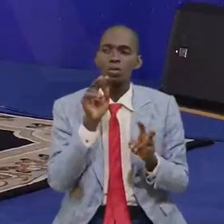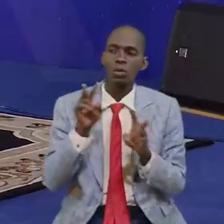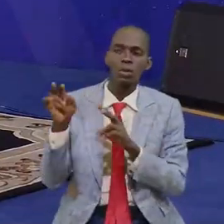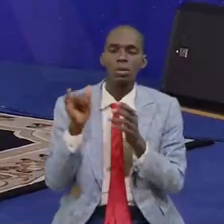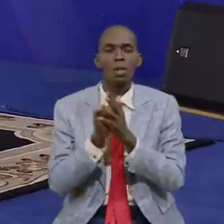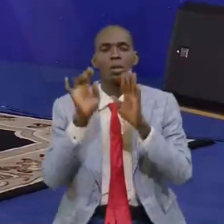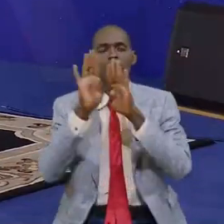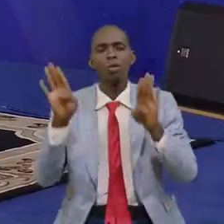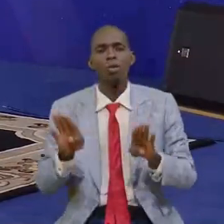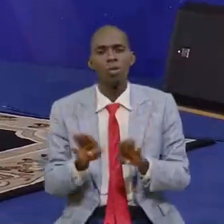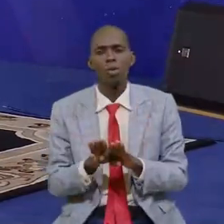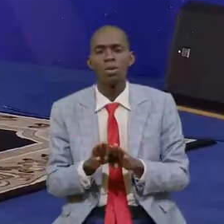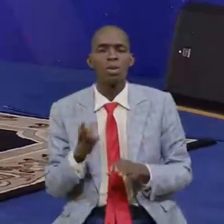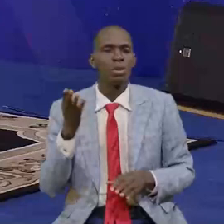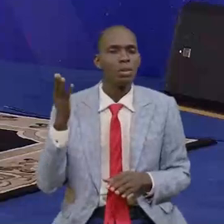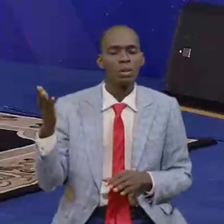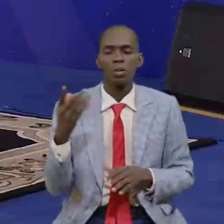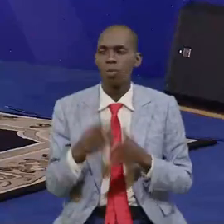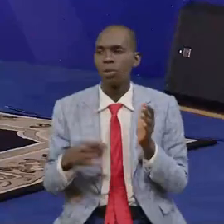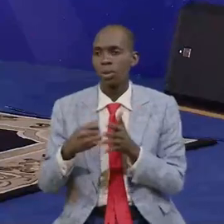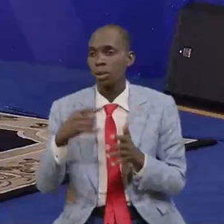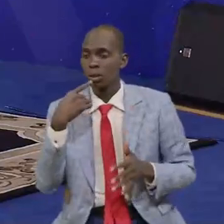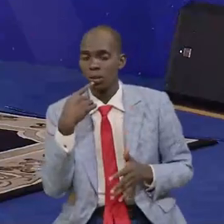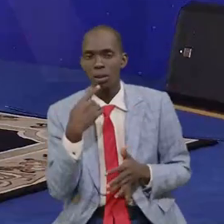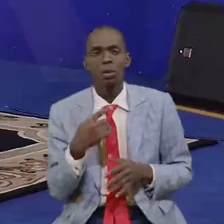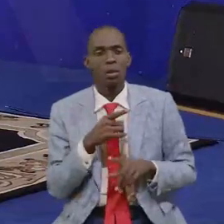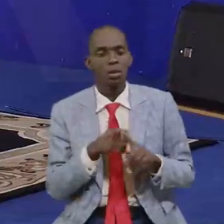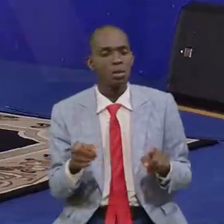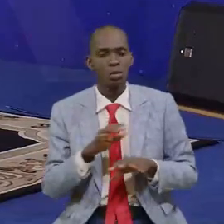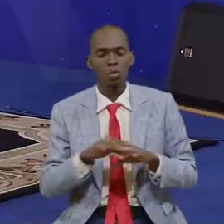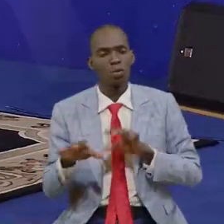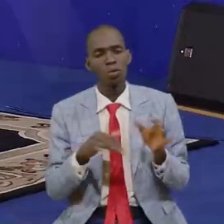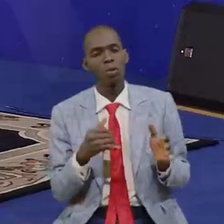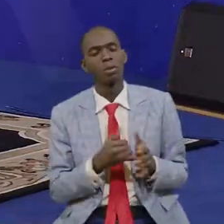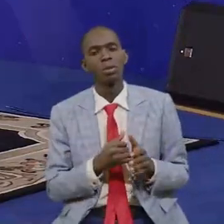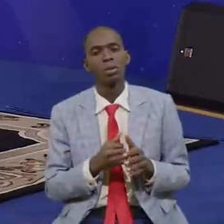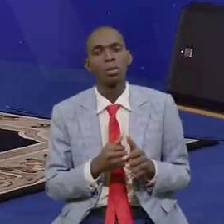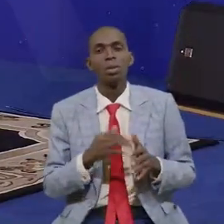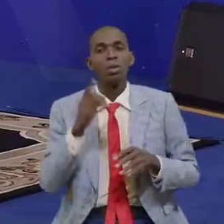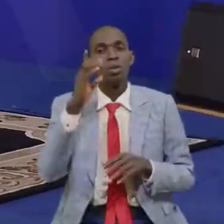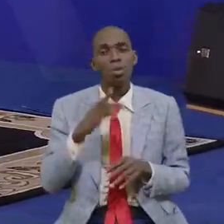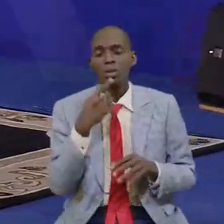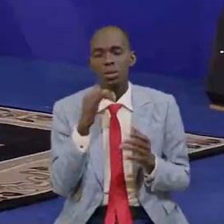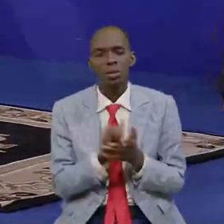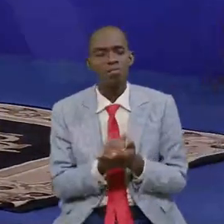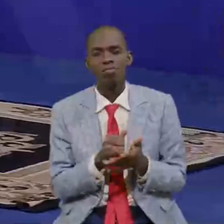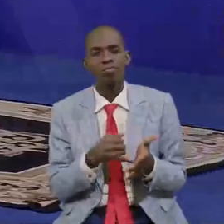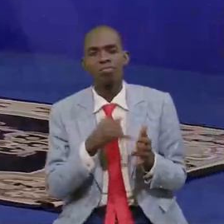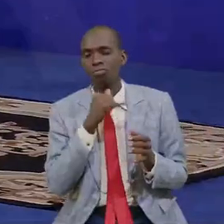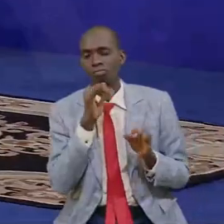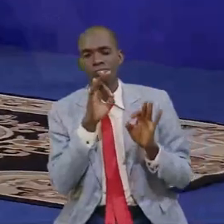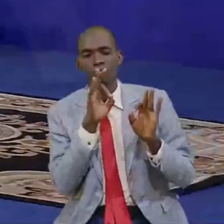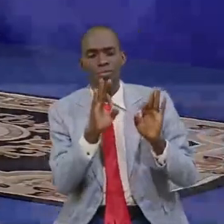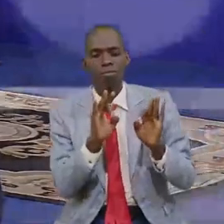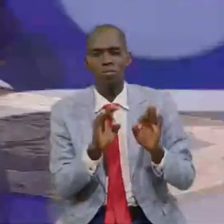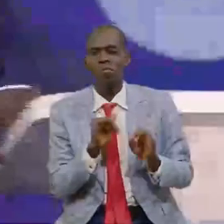Ils pensent ce que le papier collé au mur dit de ne pas faire, ils le font quand ils sortent. Dieu a dit que ce n'est